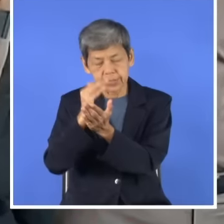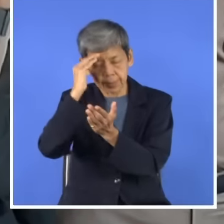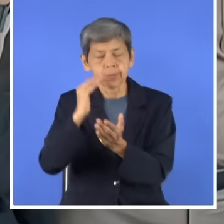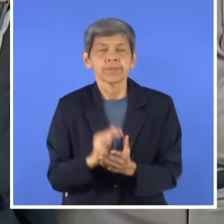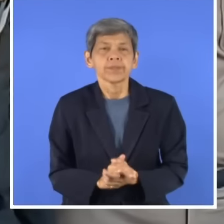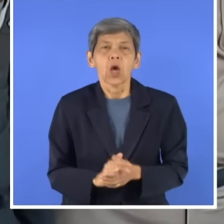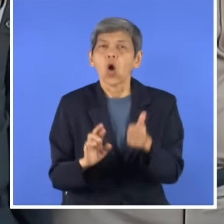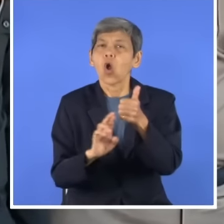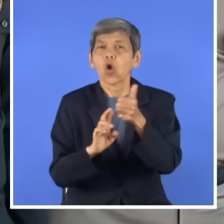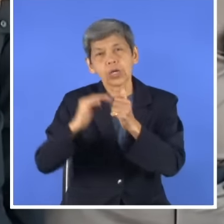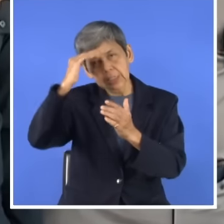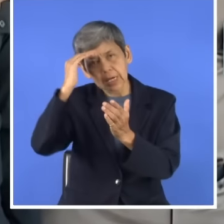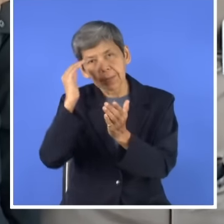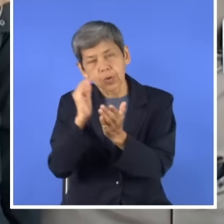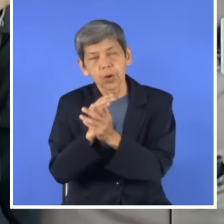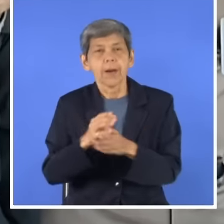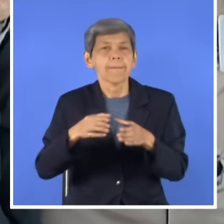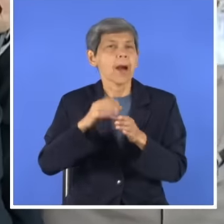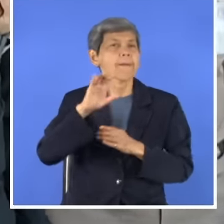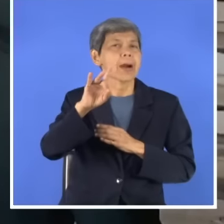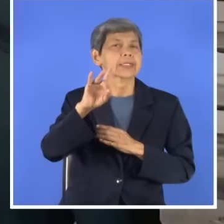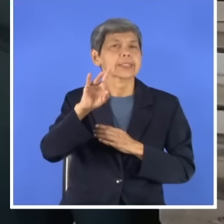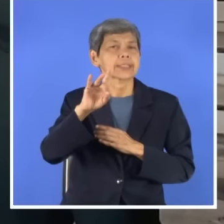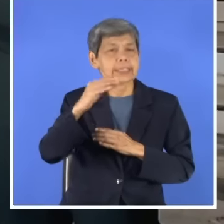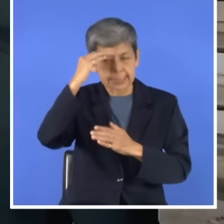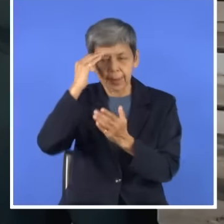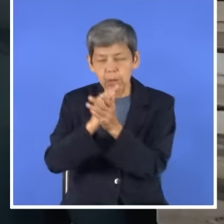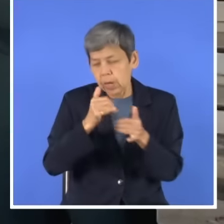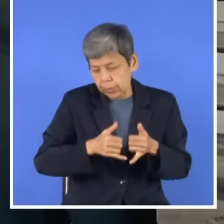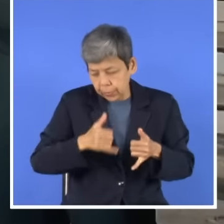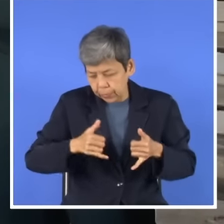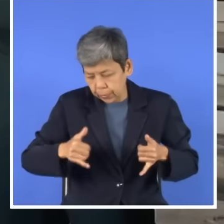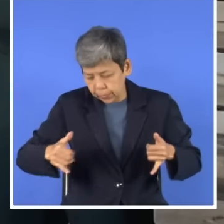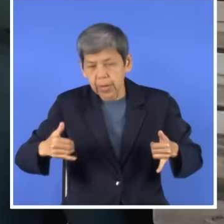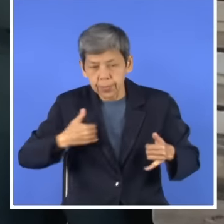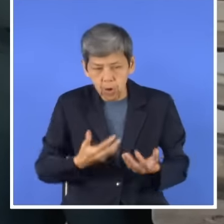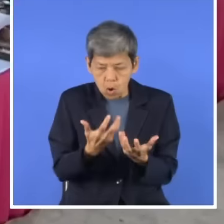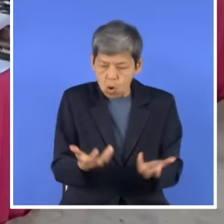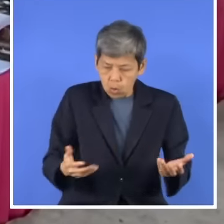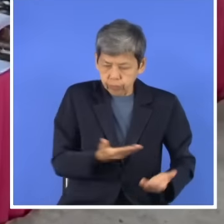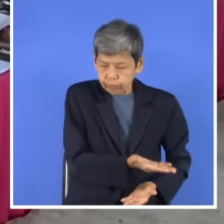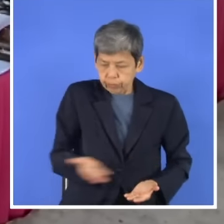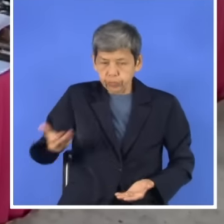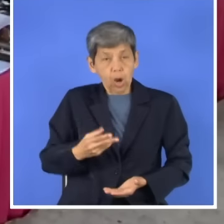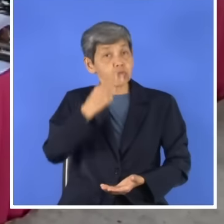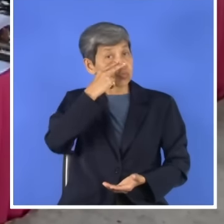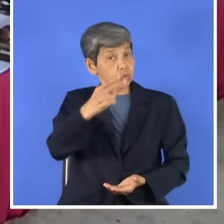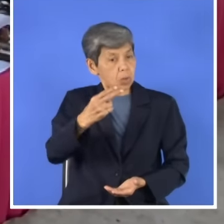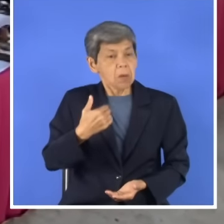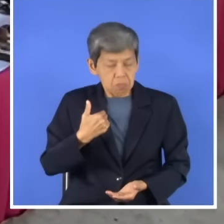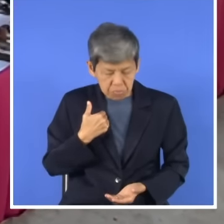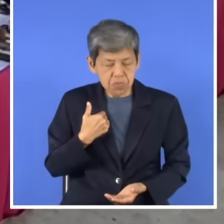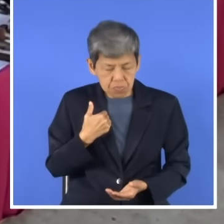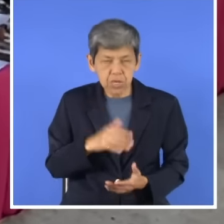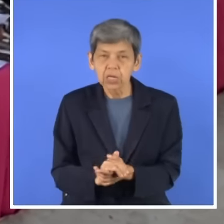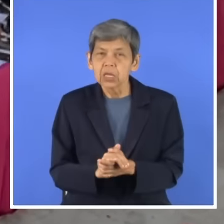ษฎร์รองผู้บัญชาการตำรวจภูธรภาค8แล้วก็นายตำรวจอีกหลายนายได้เอาของมาแถลงเลยเป็นของกลางนี่นะครับเนื่องจากว่า